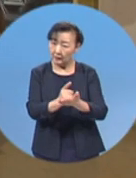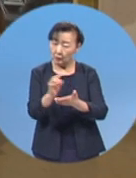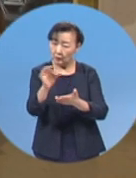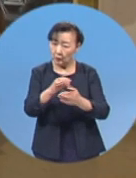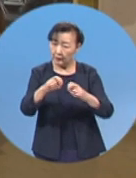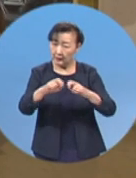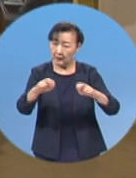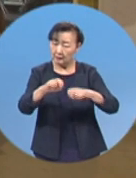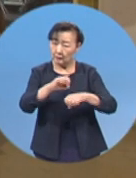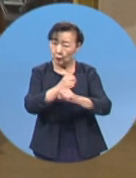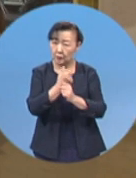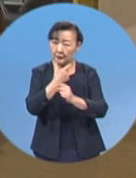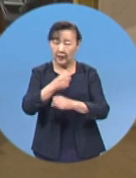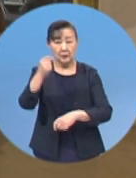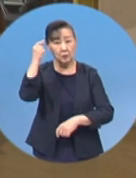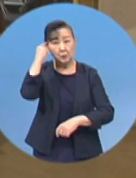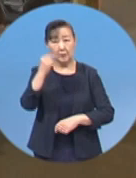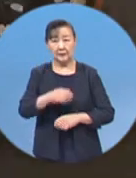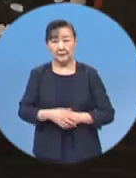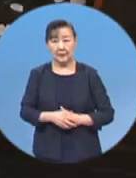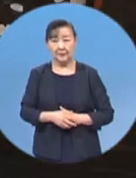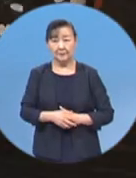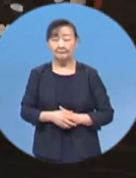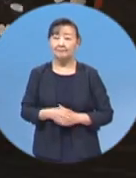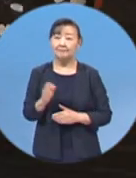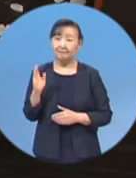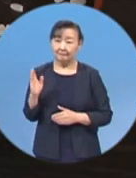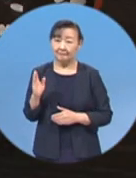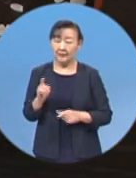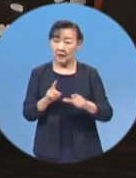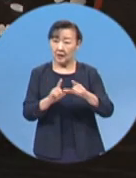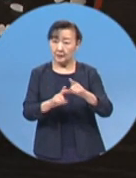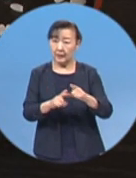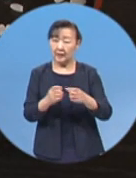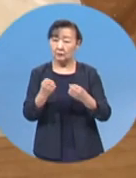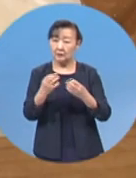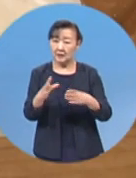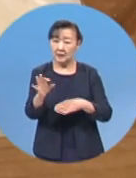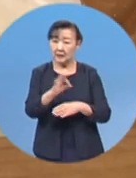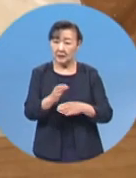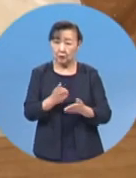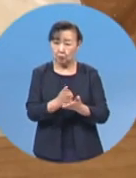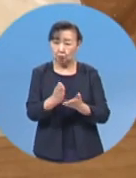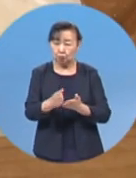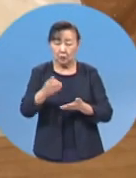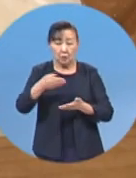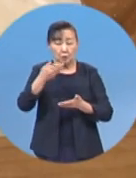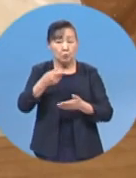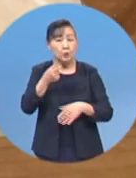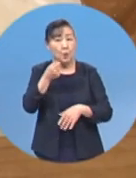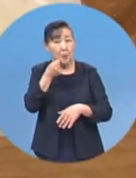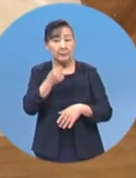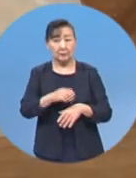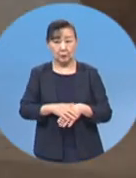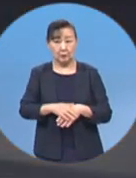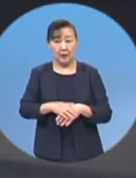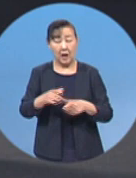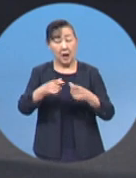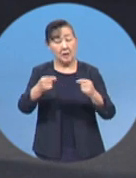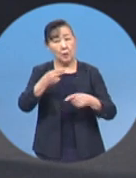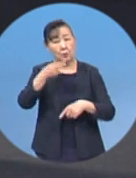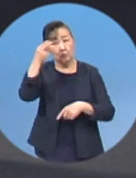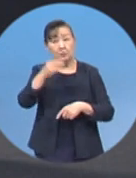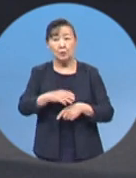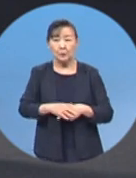開発に取り組みたいと思いました。つぶすけは千葉県の新品種であり、食用米ということで日本酒にすること